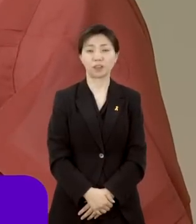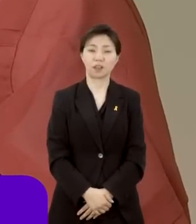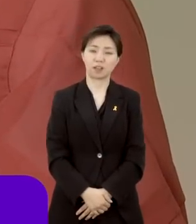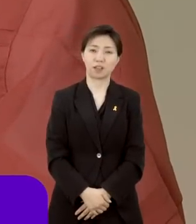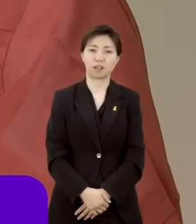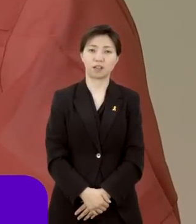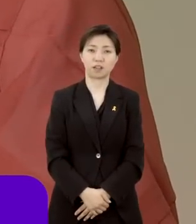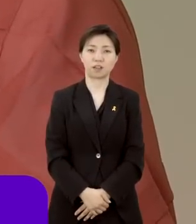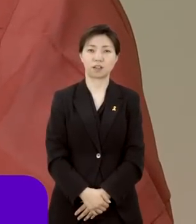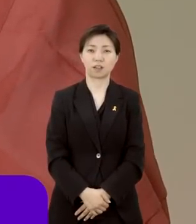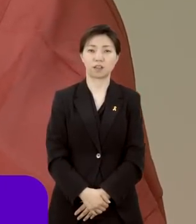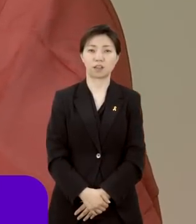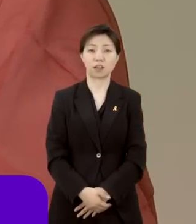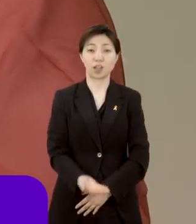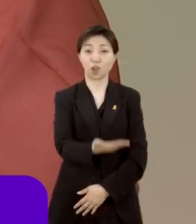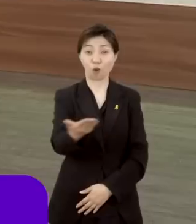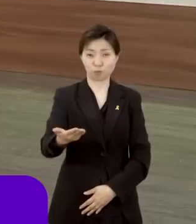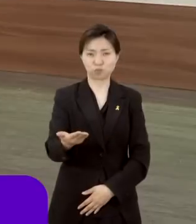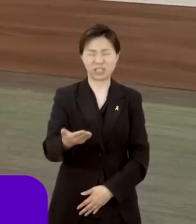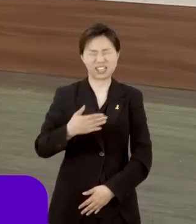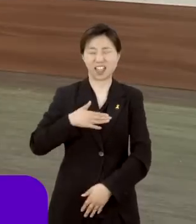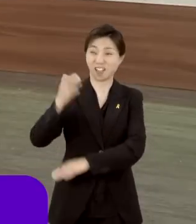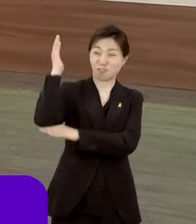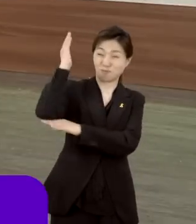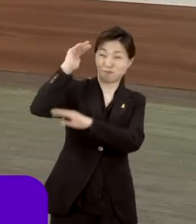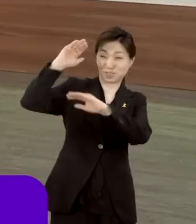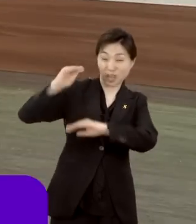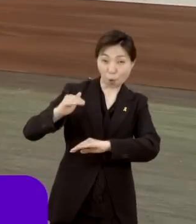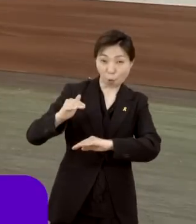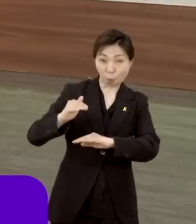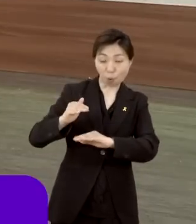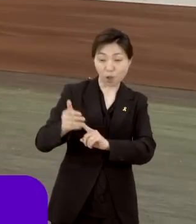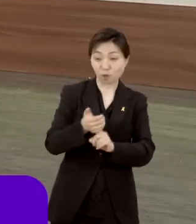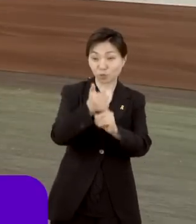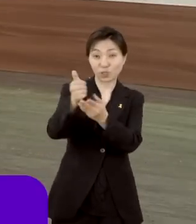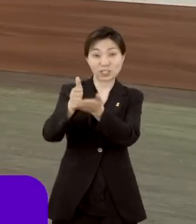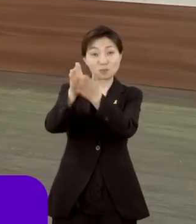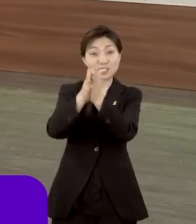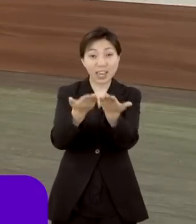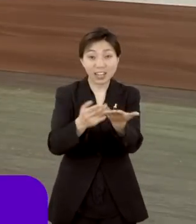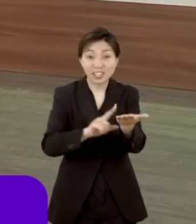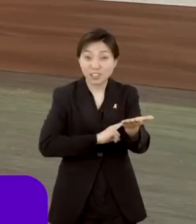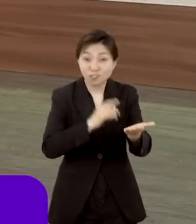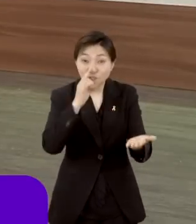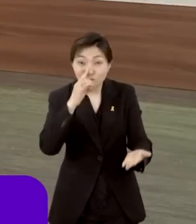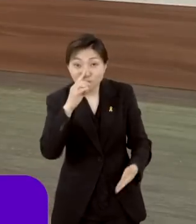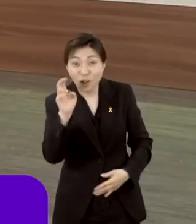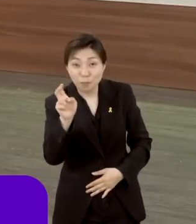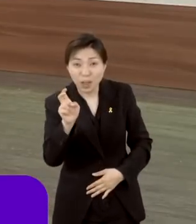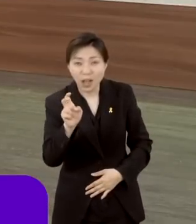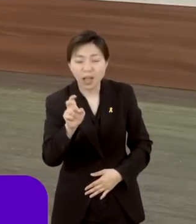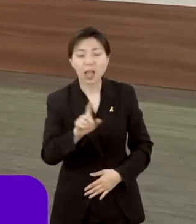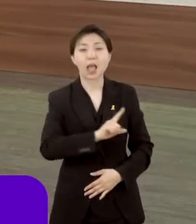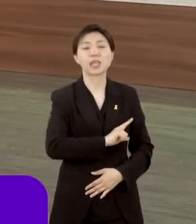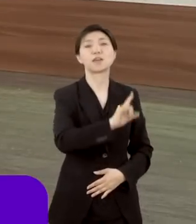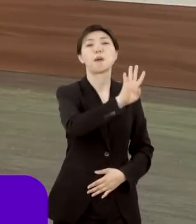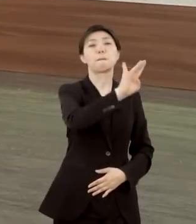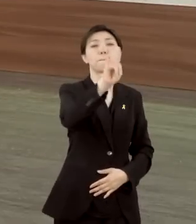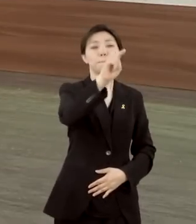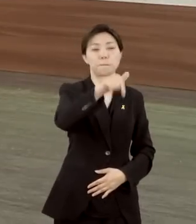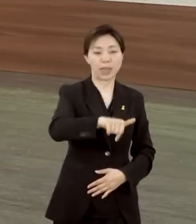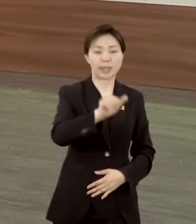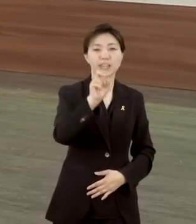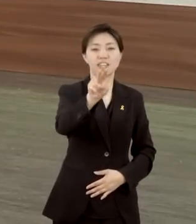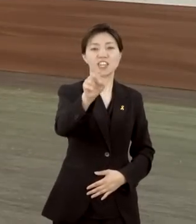생각 그 여러분들 제가 지금 들려드리는 이야기가 어느 경에 나오는지 궁금하실 텐데